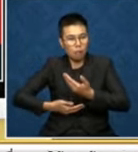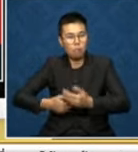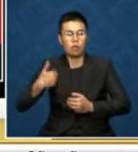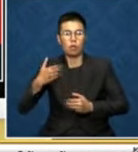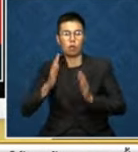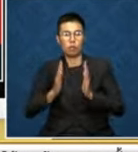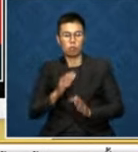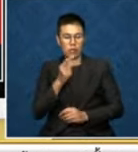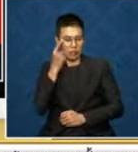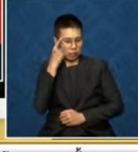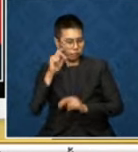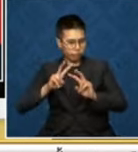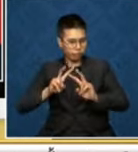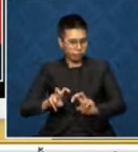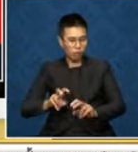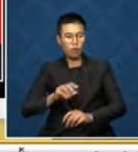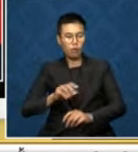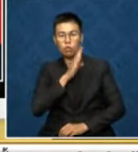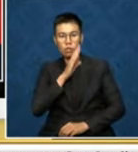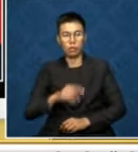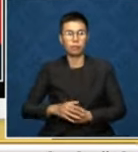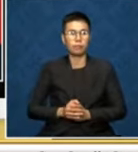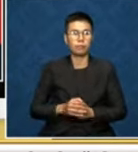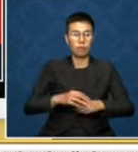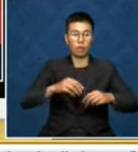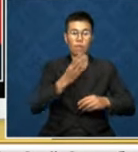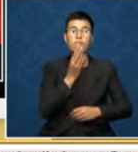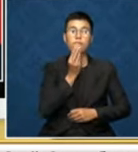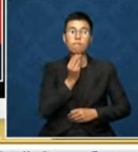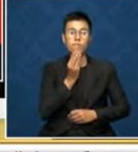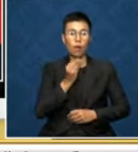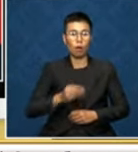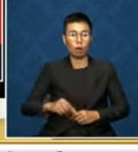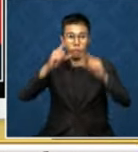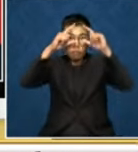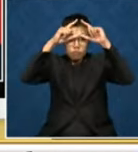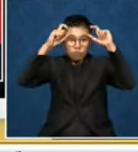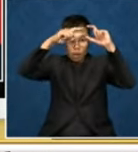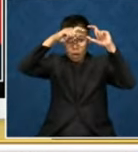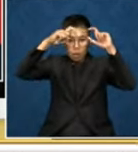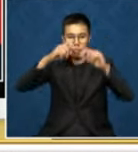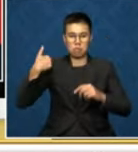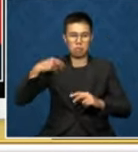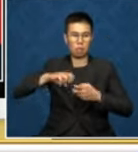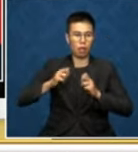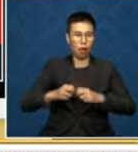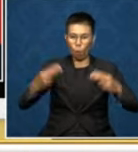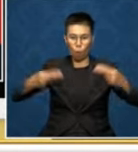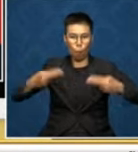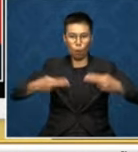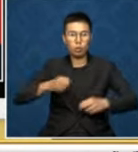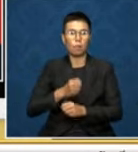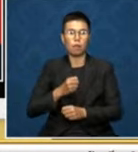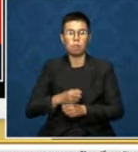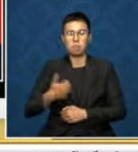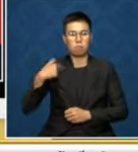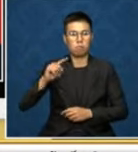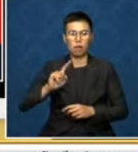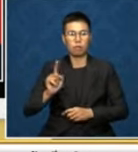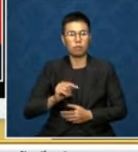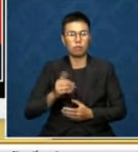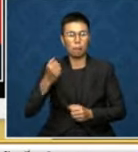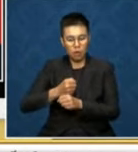จนมีนักวิเคราะห์ประเมินว่าถ้าอิสราเอลกับฮามาสสลบกันไม่หยุดและบานปลายกลายเป็นความขัดแย้งในภูมิภาคตะวันออกราคาน้ำมันในโลก